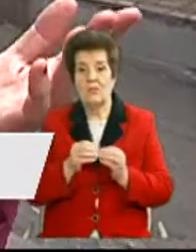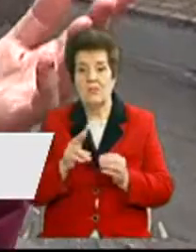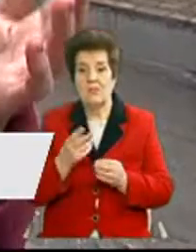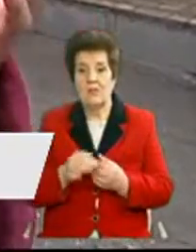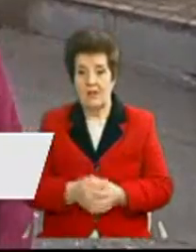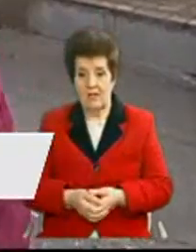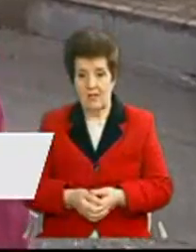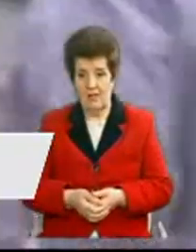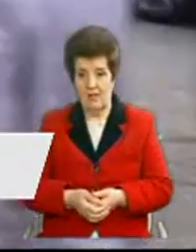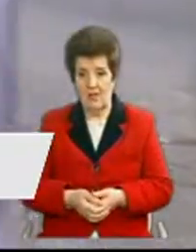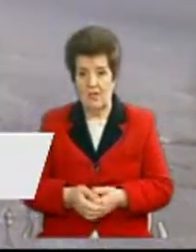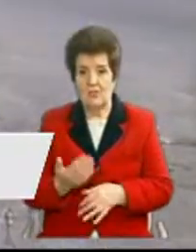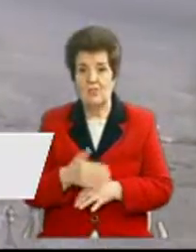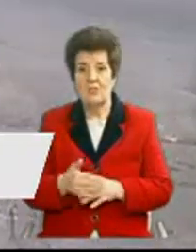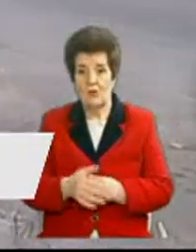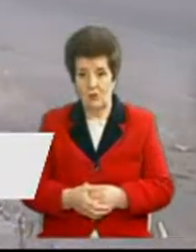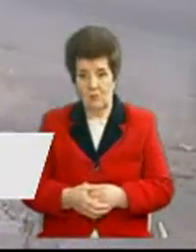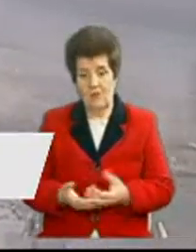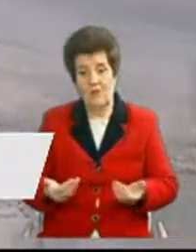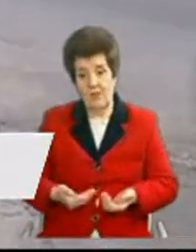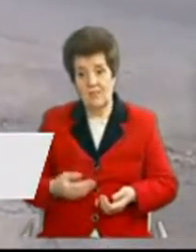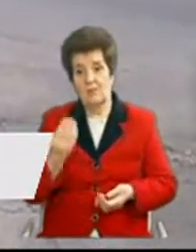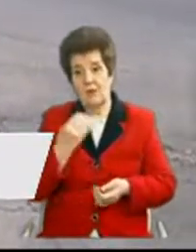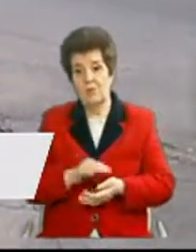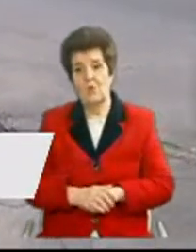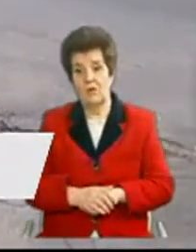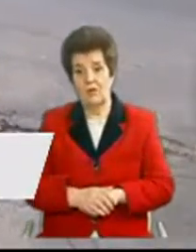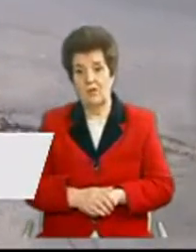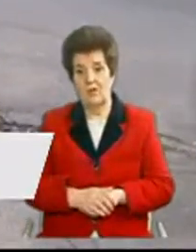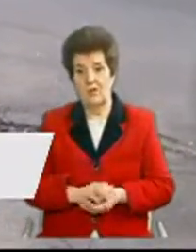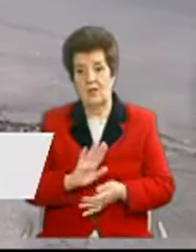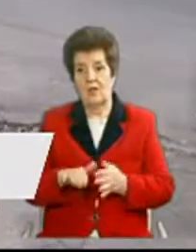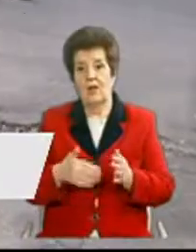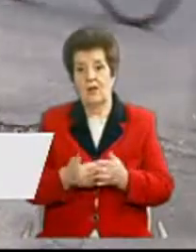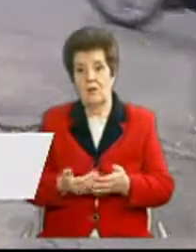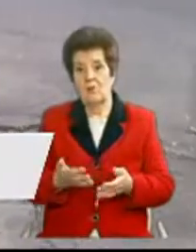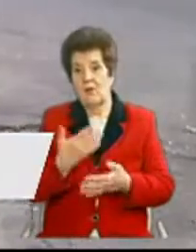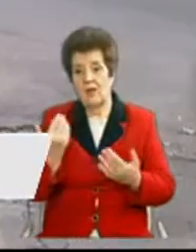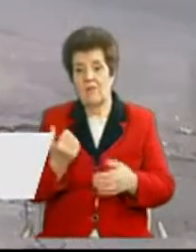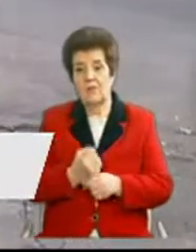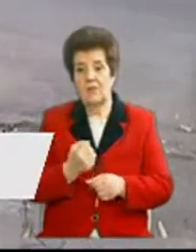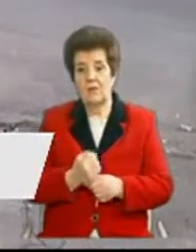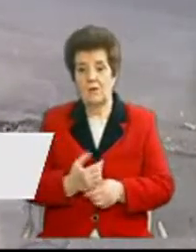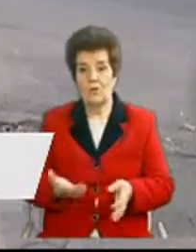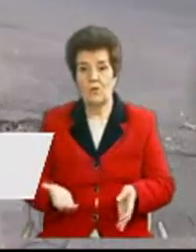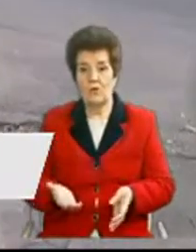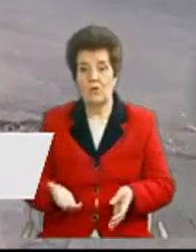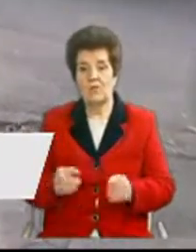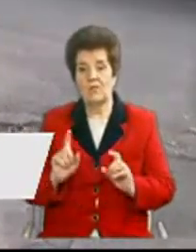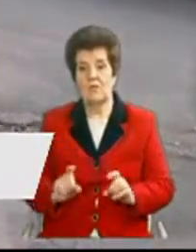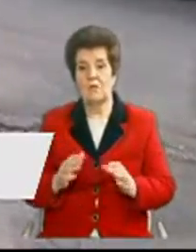Ce, și drumuri. Viața mai bună. Că acum, vezi, nu avem nici de lucru, că stăm acasă, nu avem de